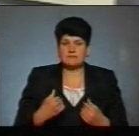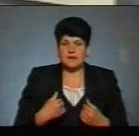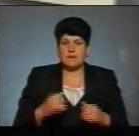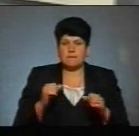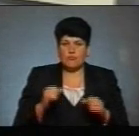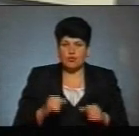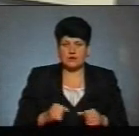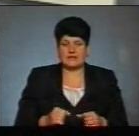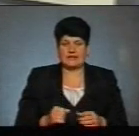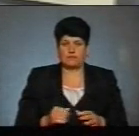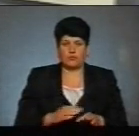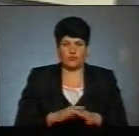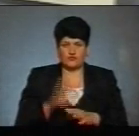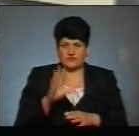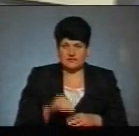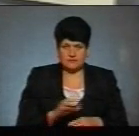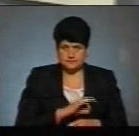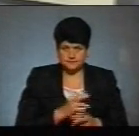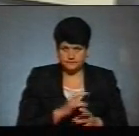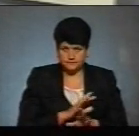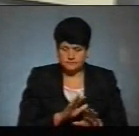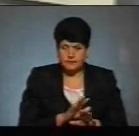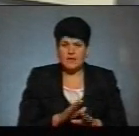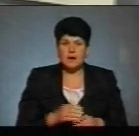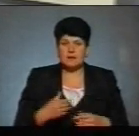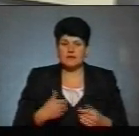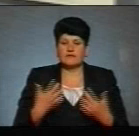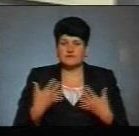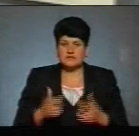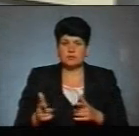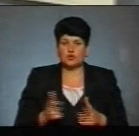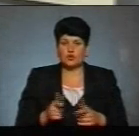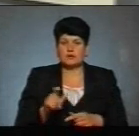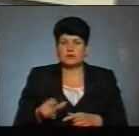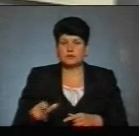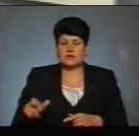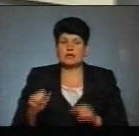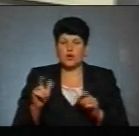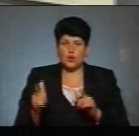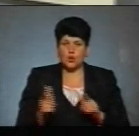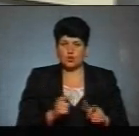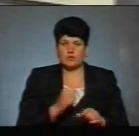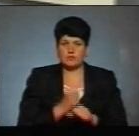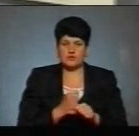могли не використовувати, так? Але ми сьогодні готуємо, і ми вже підготовили спеціалістів, які готові працювати на декількох апаратах,